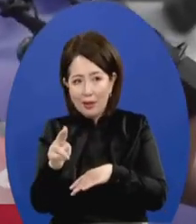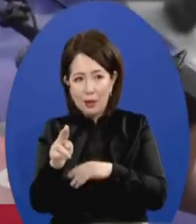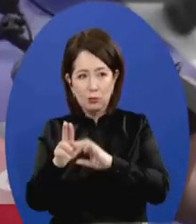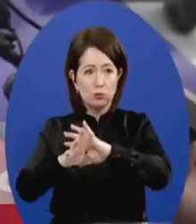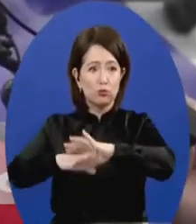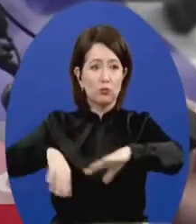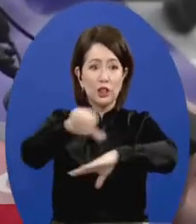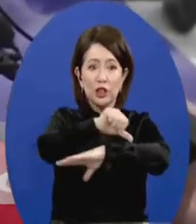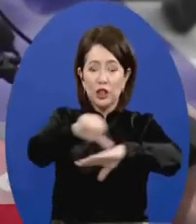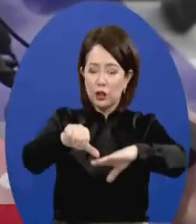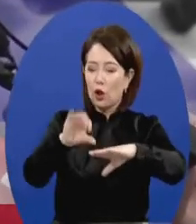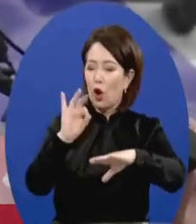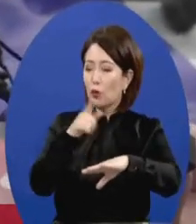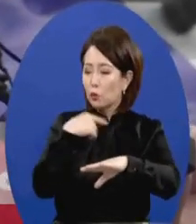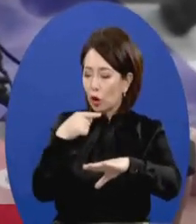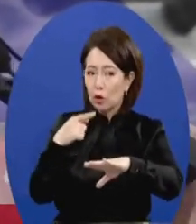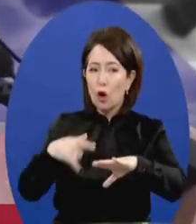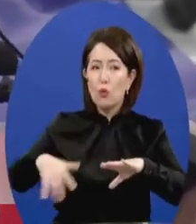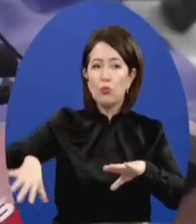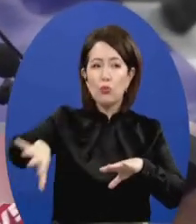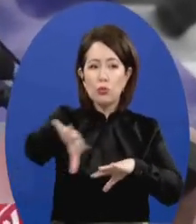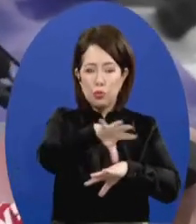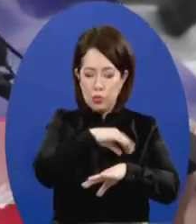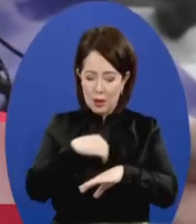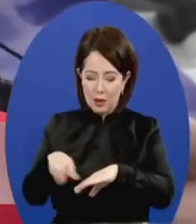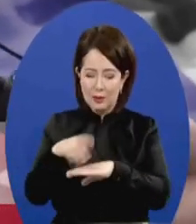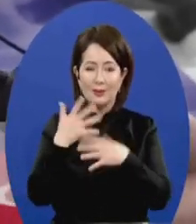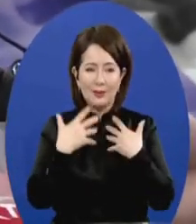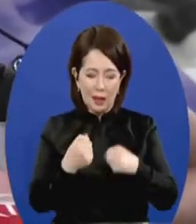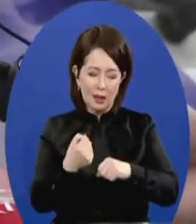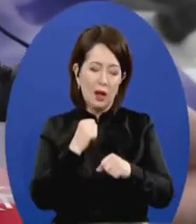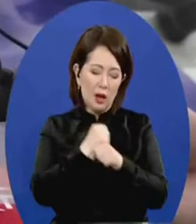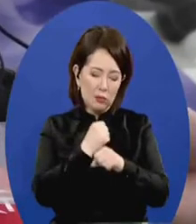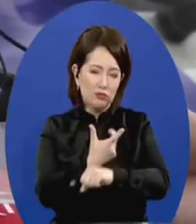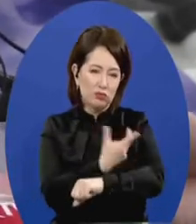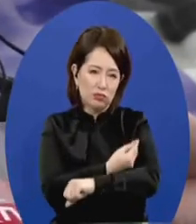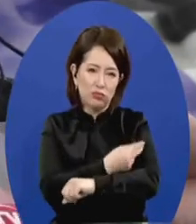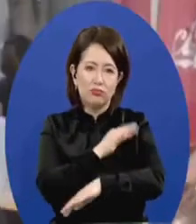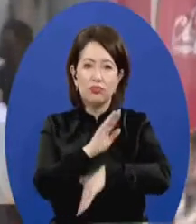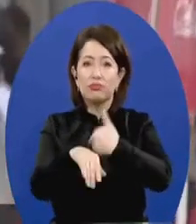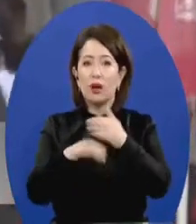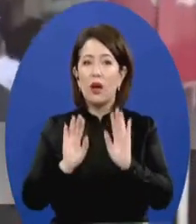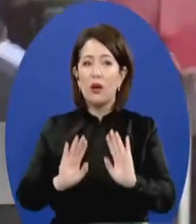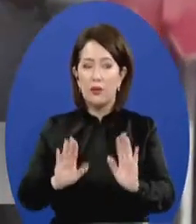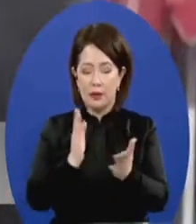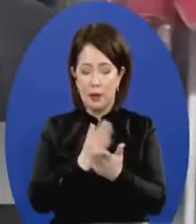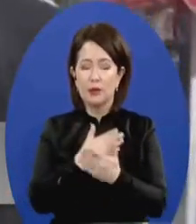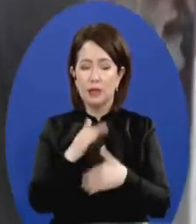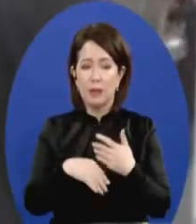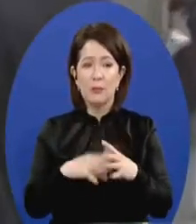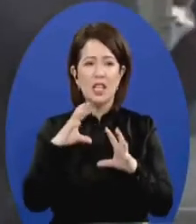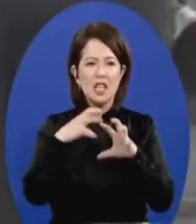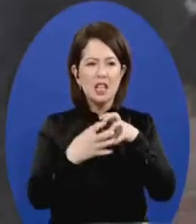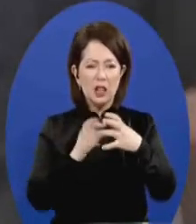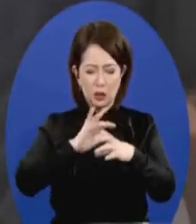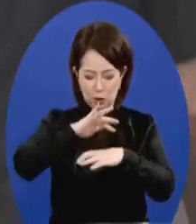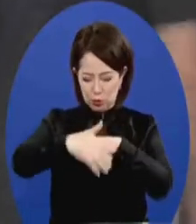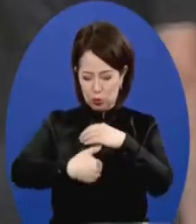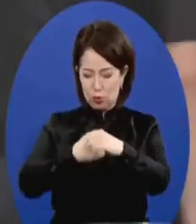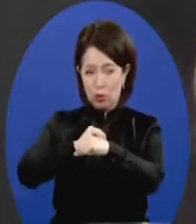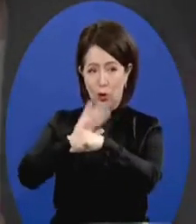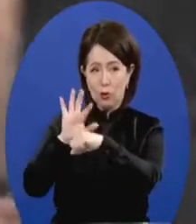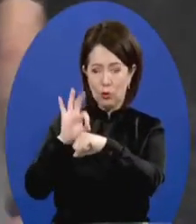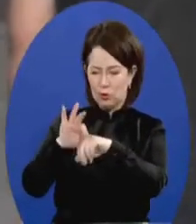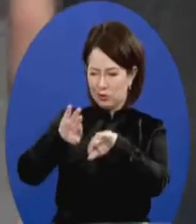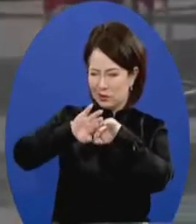боомт тэгээ оюу толгой зэрэг газрууд бол дархлаажуулалтын үйл ажиллагаа эхлээд явагдаж байгаа. Дэлхийн нийтийг хамарсан цар тахлаас